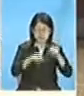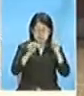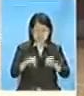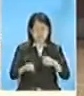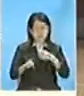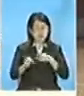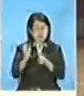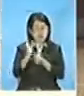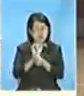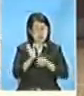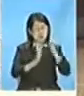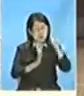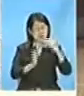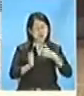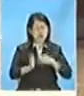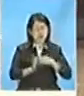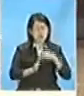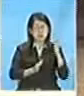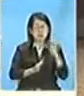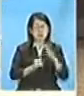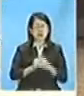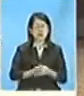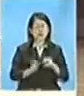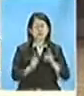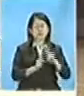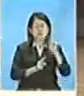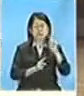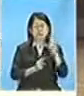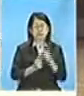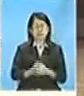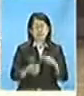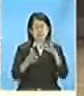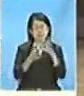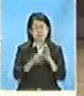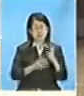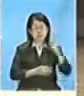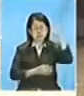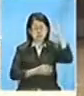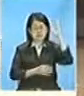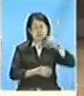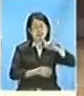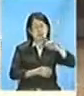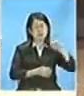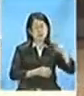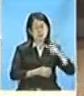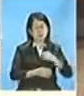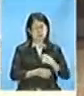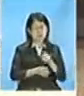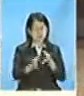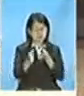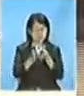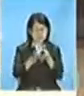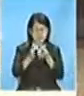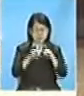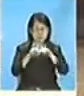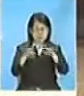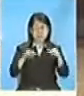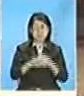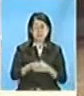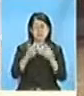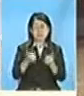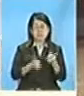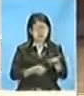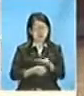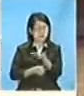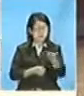ม่ประการที่สองงานตั้งกระทู้ถามผมกราบเรียนครับว่าขณะนี้คงเป็นที่ย